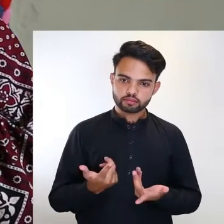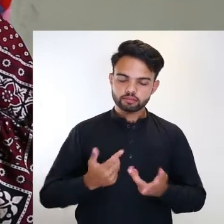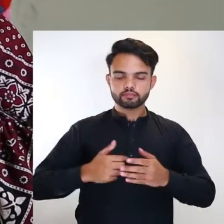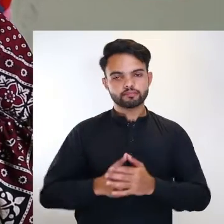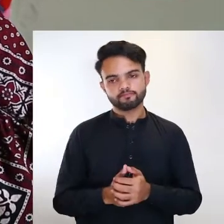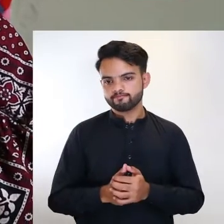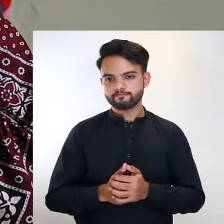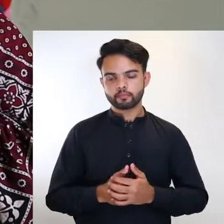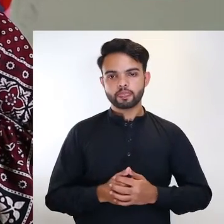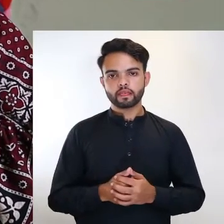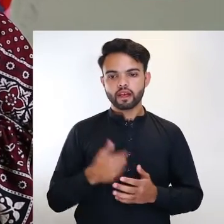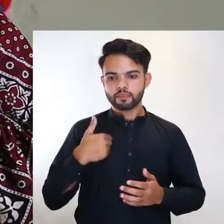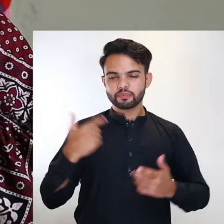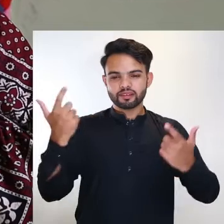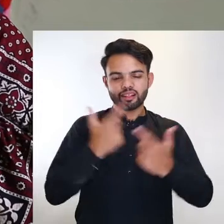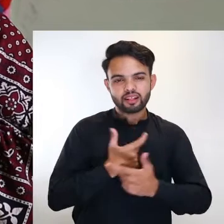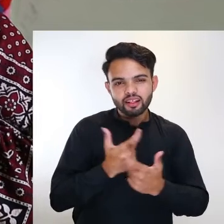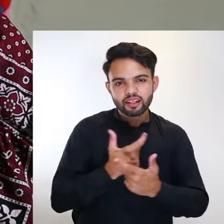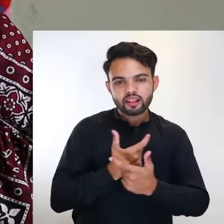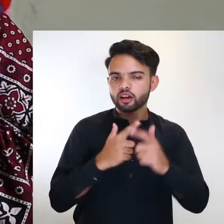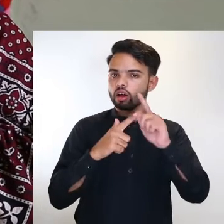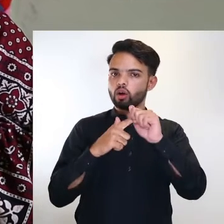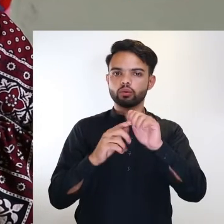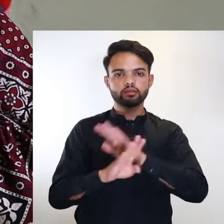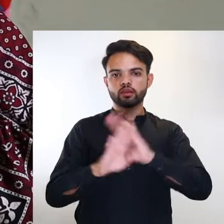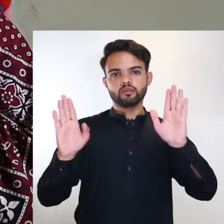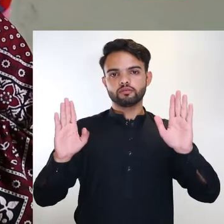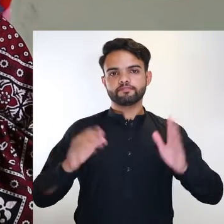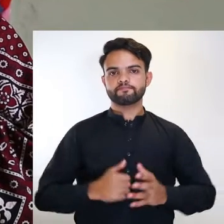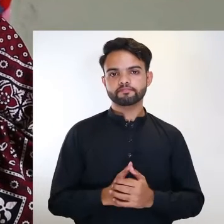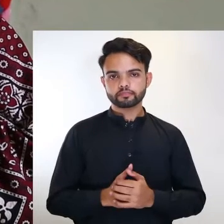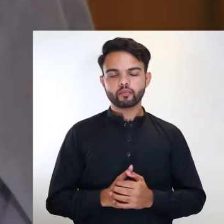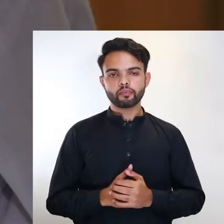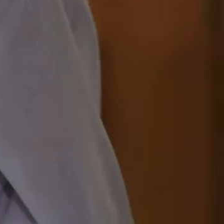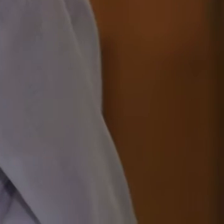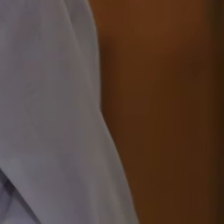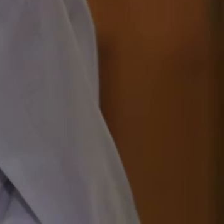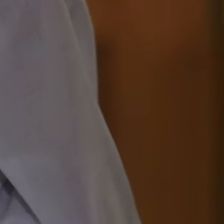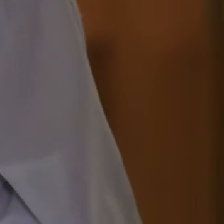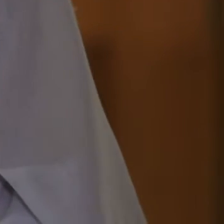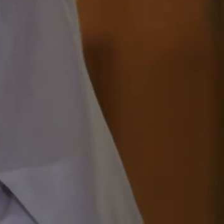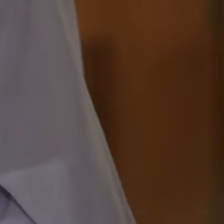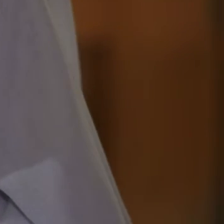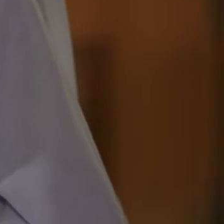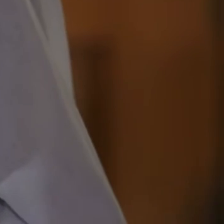बात, हमें हंसने के बजाय इस बात से सबक लेना चाहिए, ठीक है।